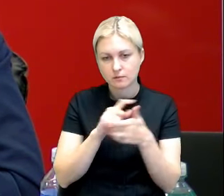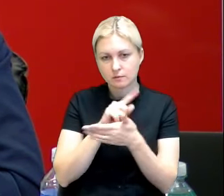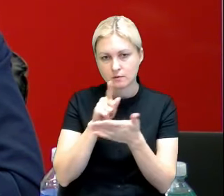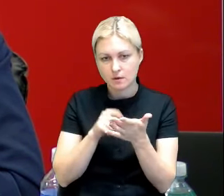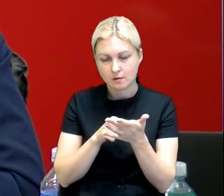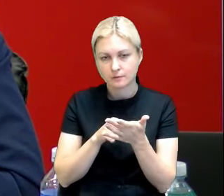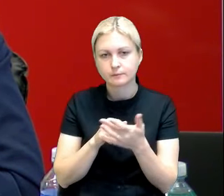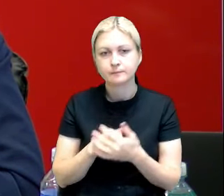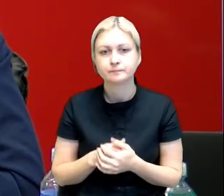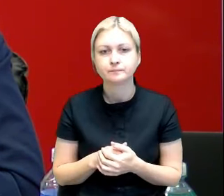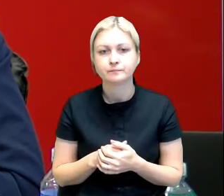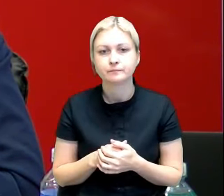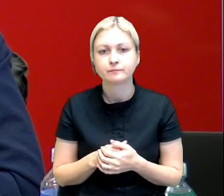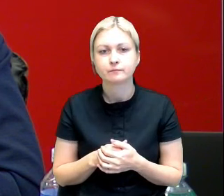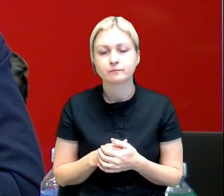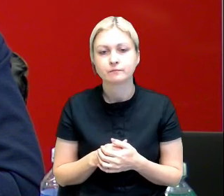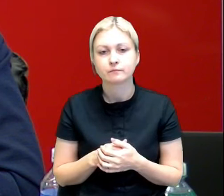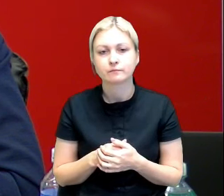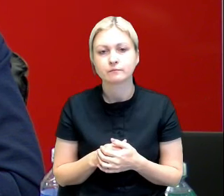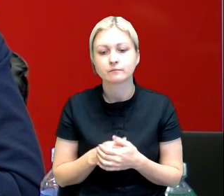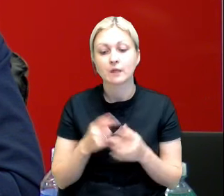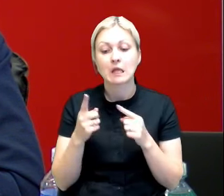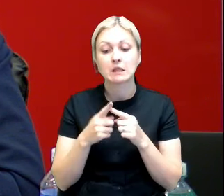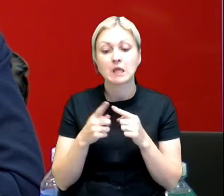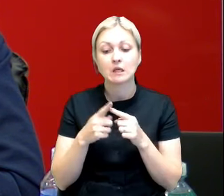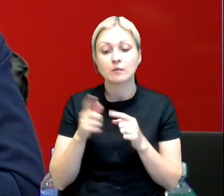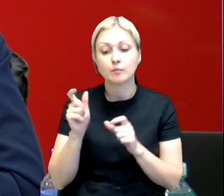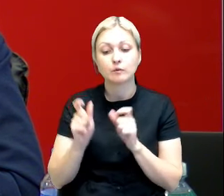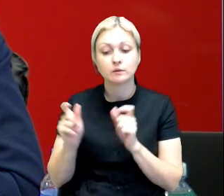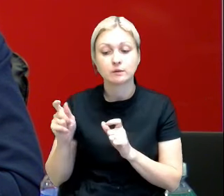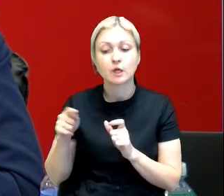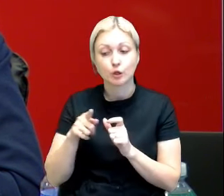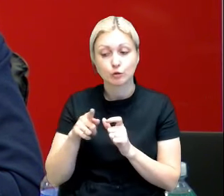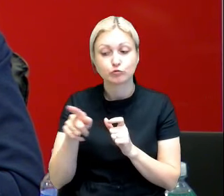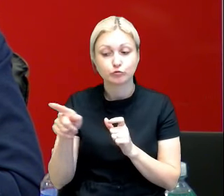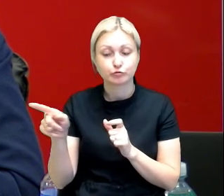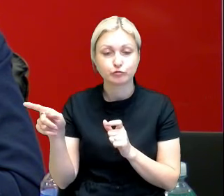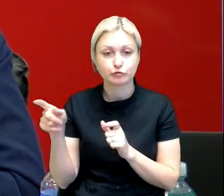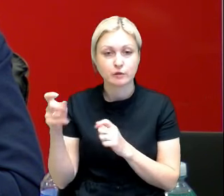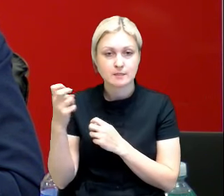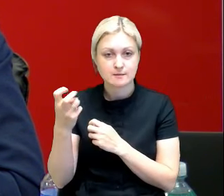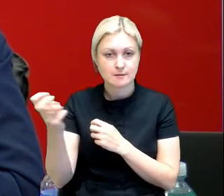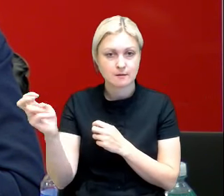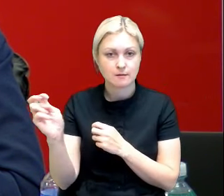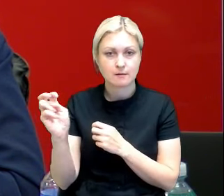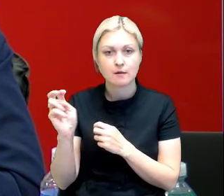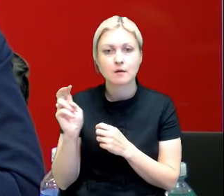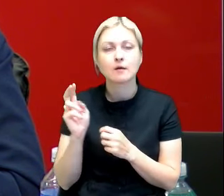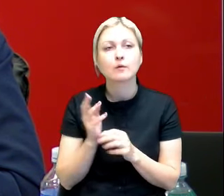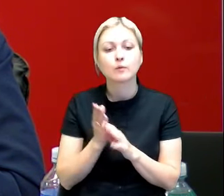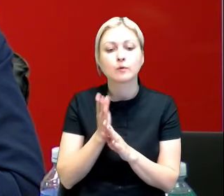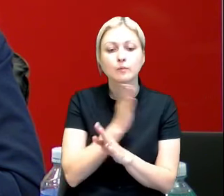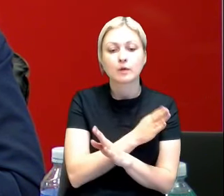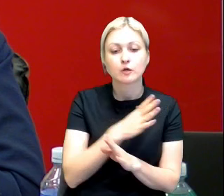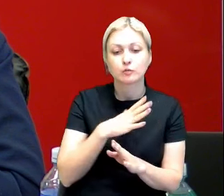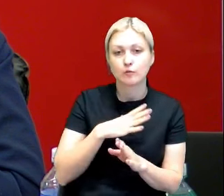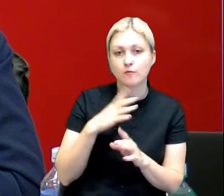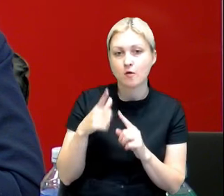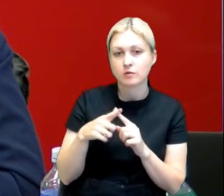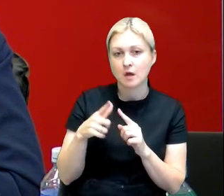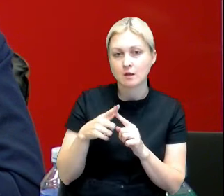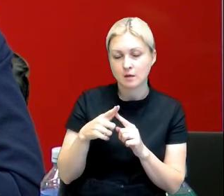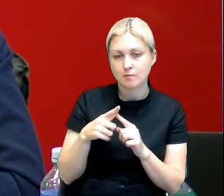čia yra nemažai tarybos narių kurie dirbo praeitą kadenciją ir turbūt visi puikiai